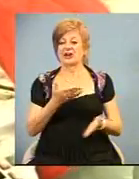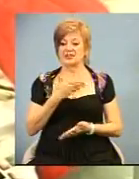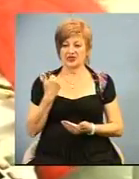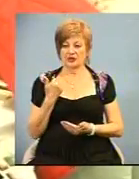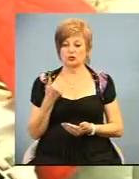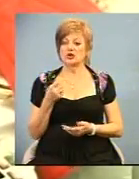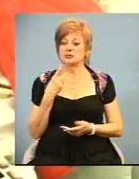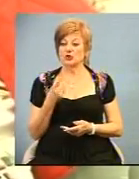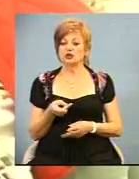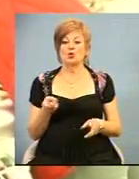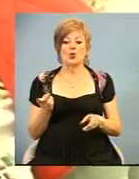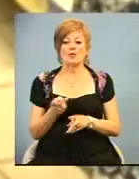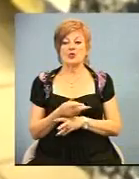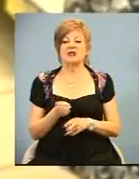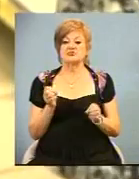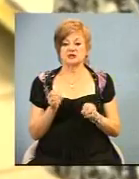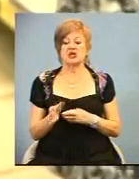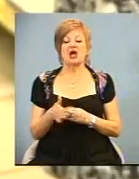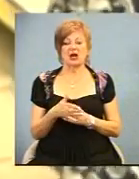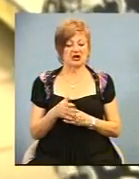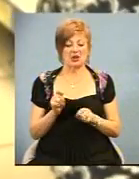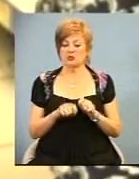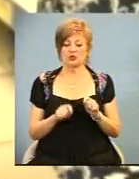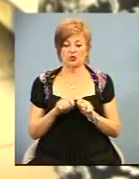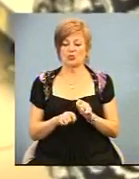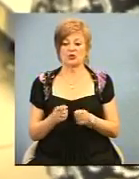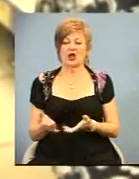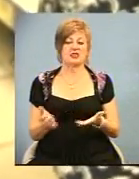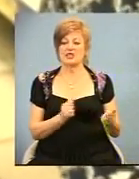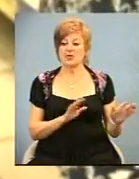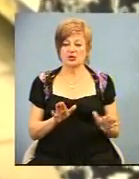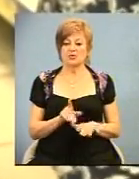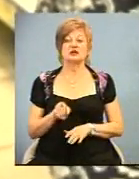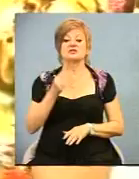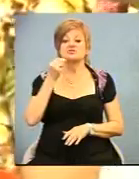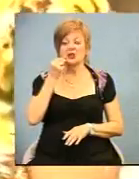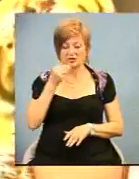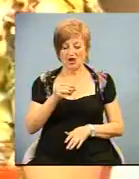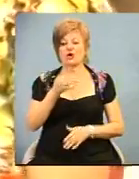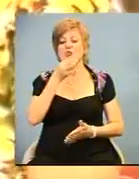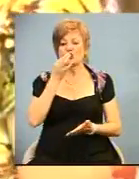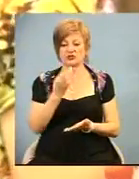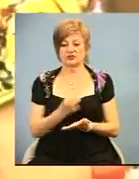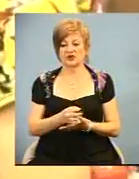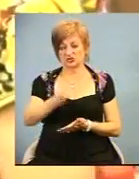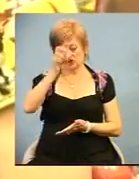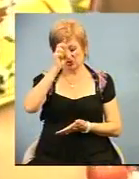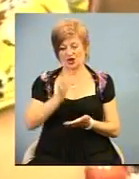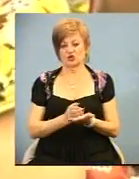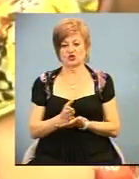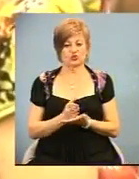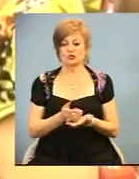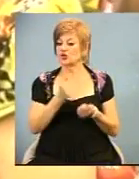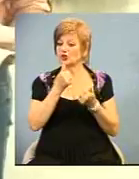без спеціальної апаратури. Рибу на експертизу ніхто не прав. І за її якість відповідати Держпродспоживслужба не